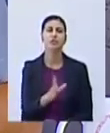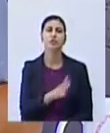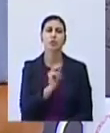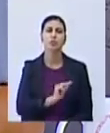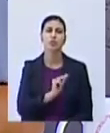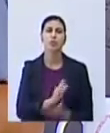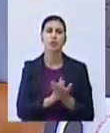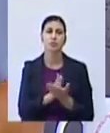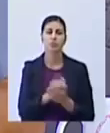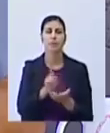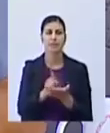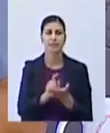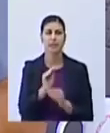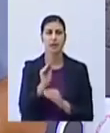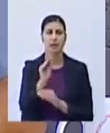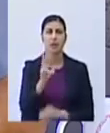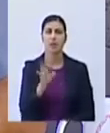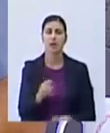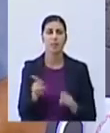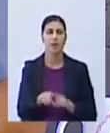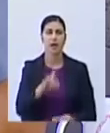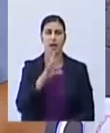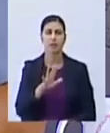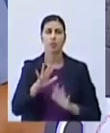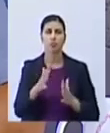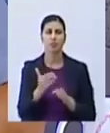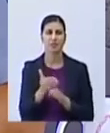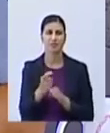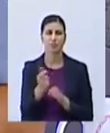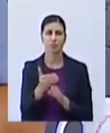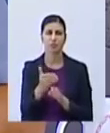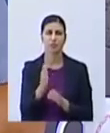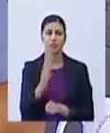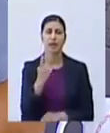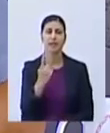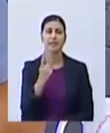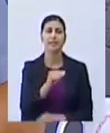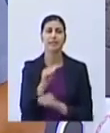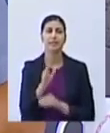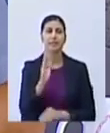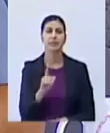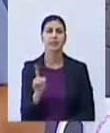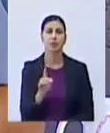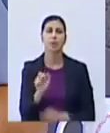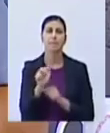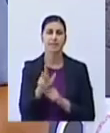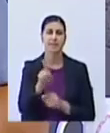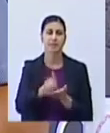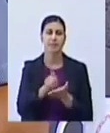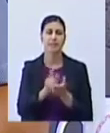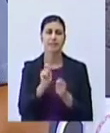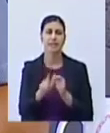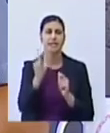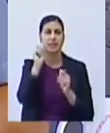მიხედვით პენსიები მოიმატეს, მაგრამ ეს არ იქნება ისეთი უცაბედის და ამ პენსიების. ერთადერთი დანამატი ის იქნება კიდევ ერთხელ ვიძახით, რომ მეცამეტე